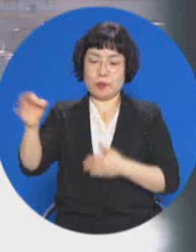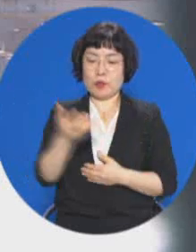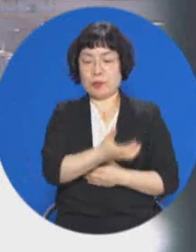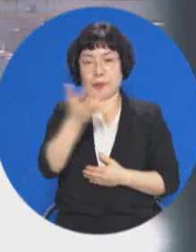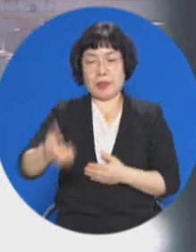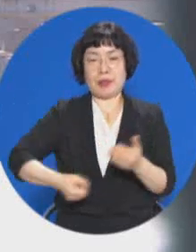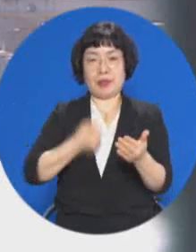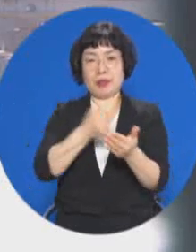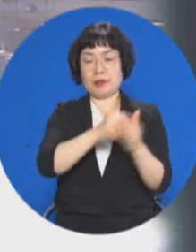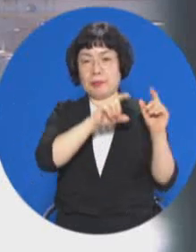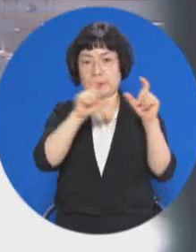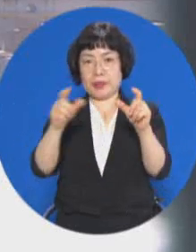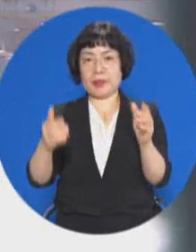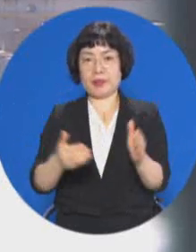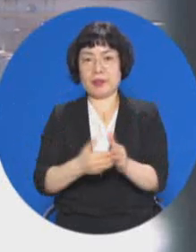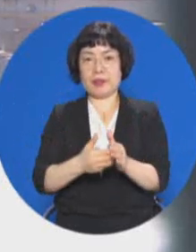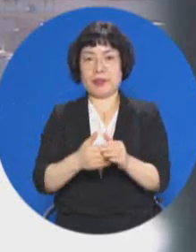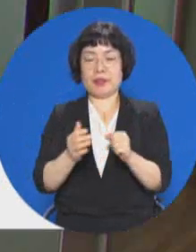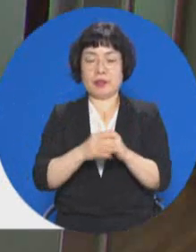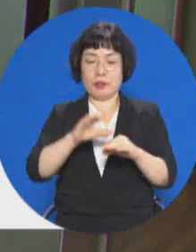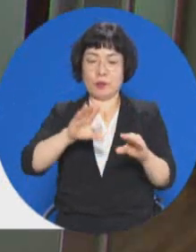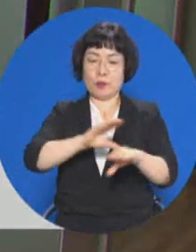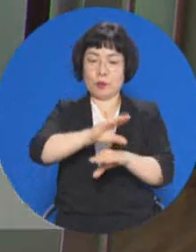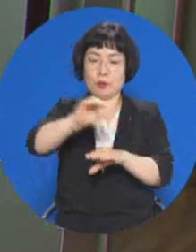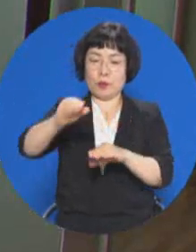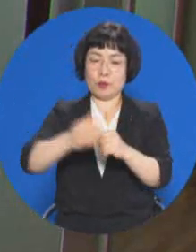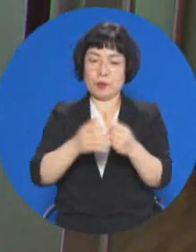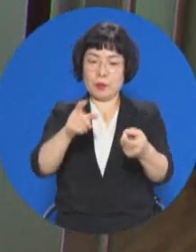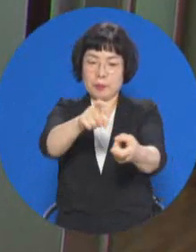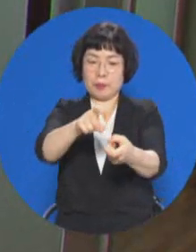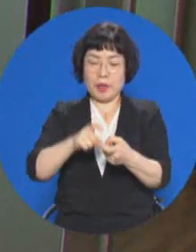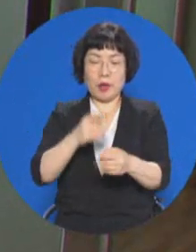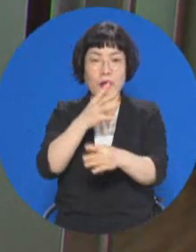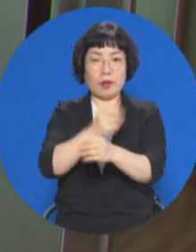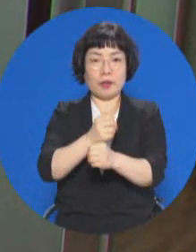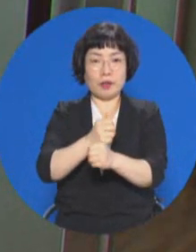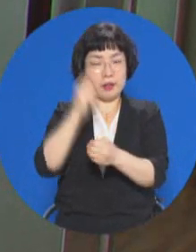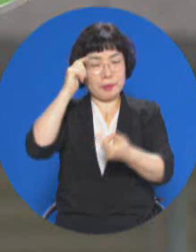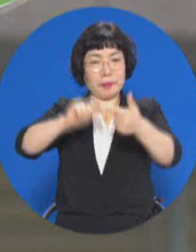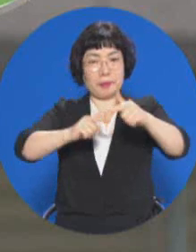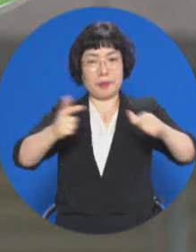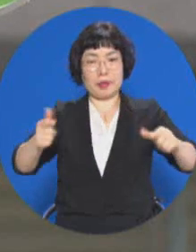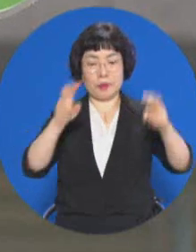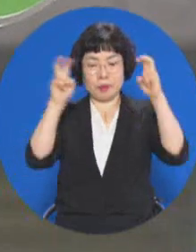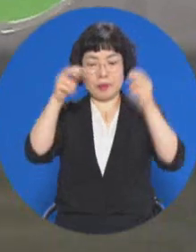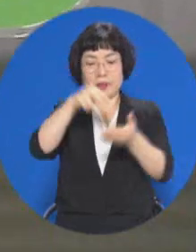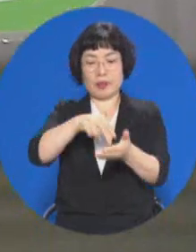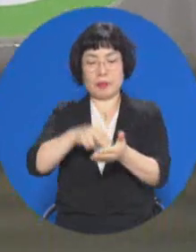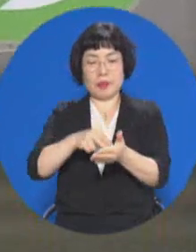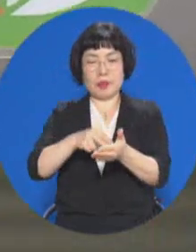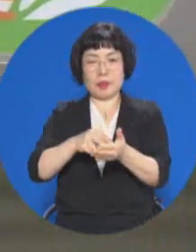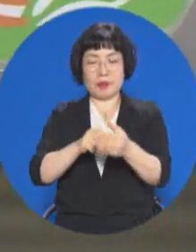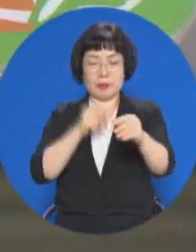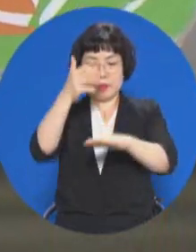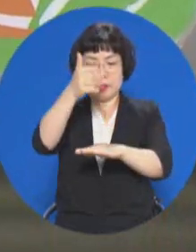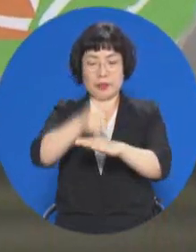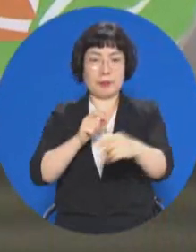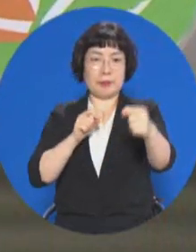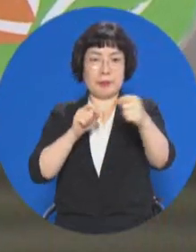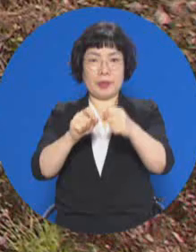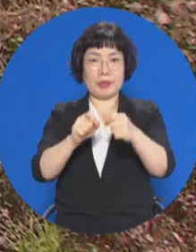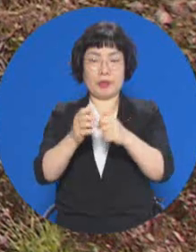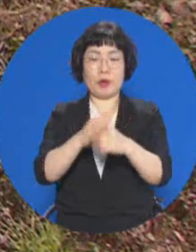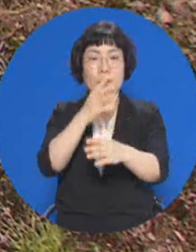이전하도록 결정했습니다. 그동안 스카이큐브 인수 시점을 놓고 이견을 보였던 순천시와 운영사가 가닥을 잡았습니다.